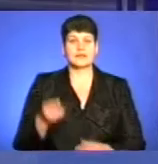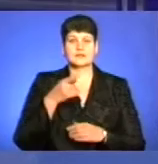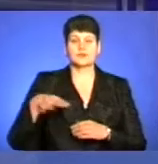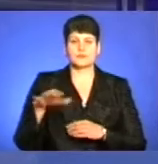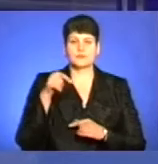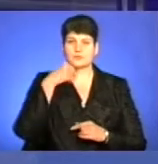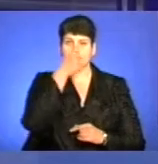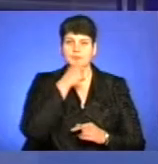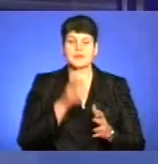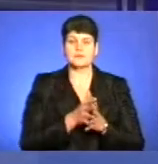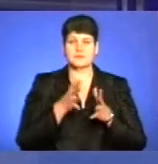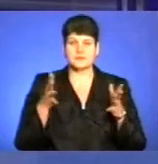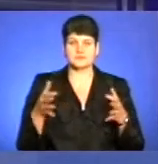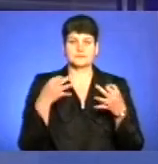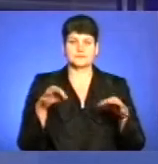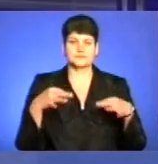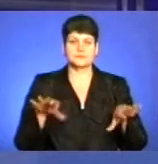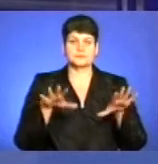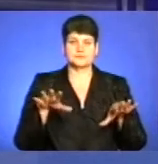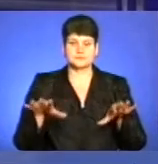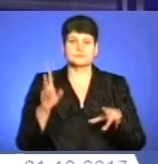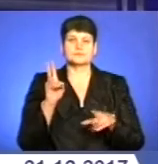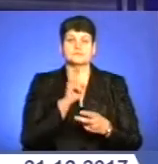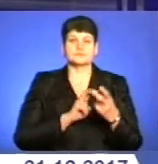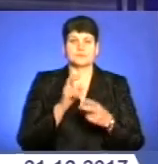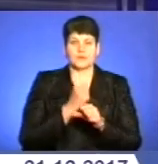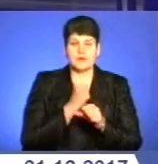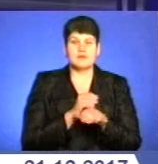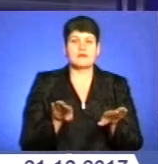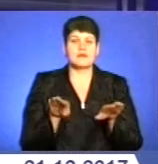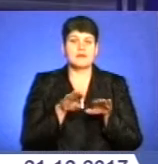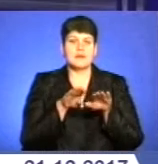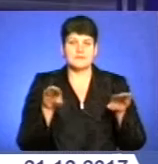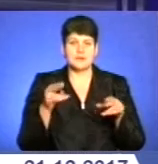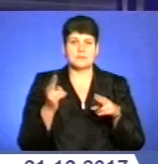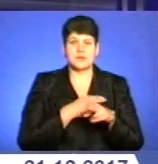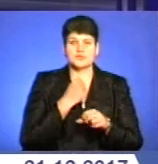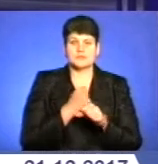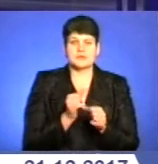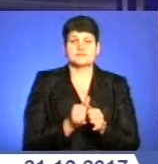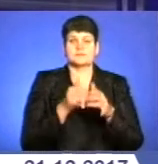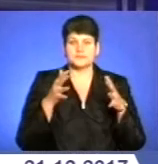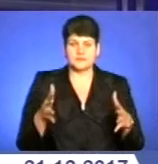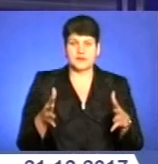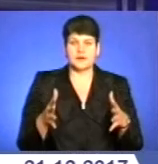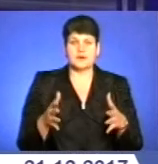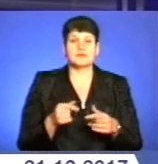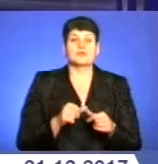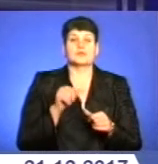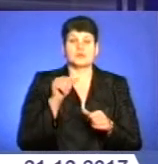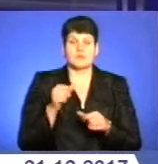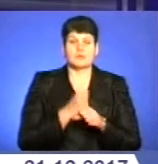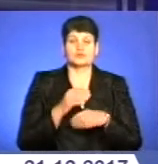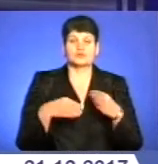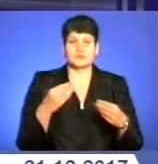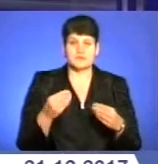Тернопільщині цьогоріч побільшало вакансій для пошуковців роботи. Проте рівень безробіття зріс. Ба більше, деякі роботодавці тривалий